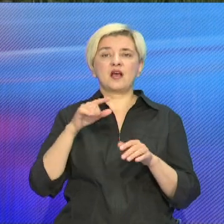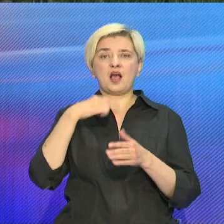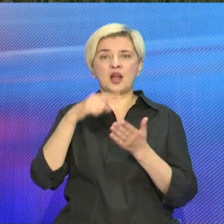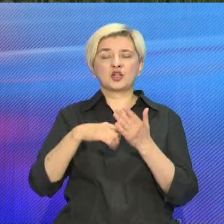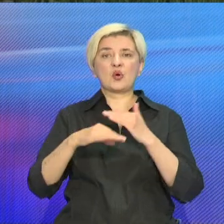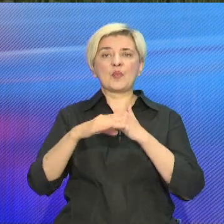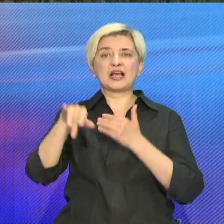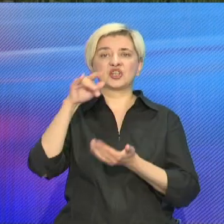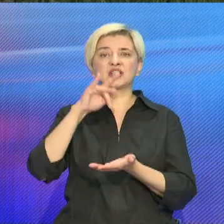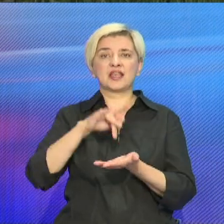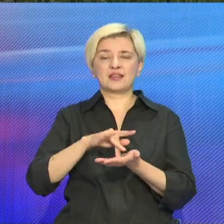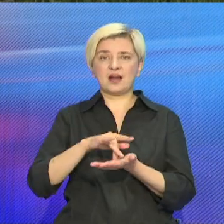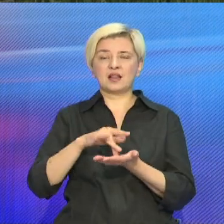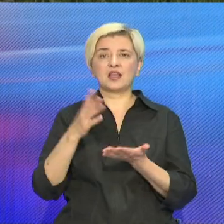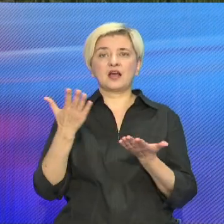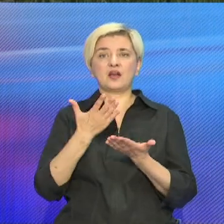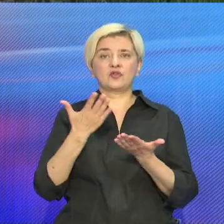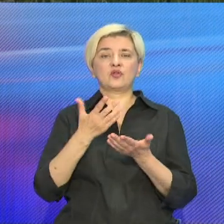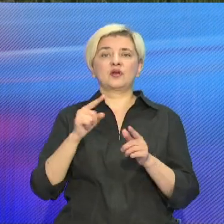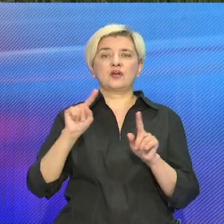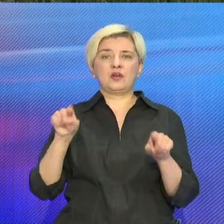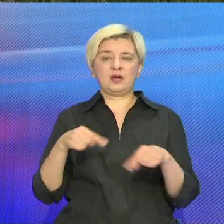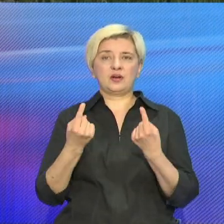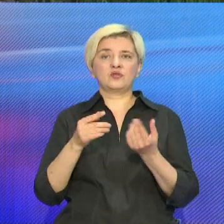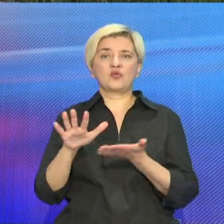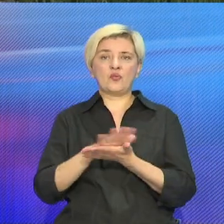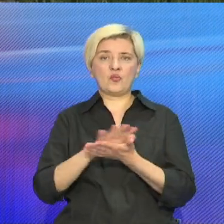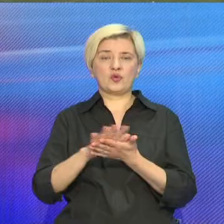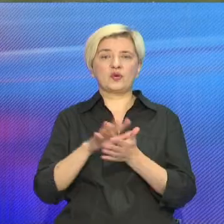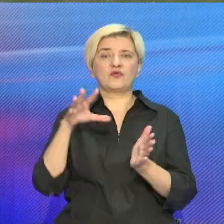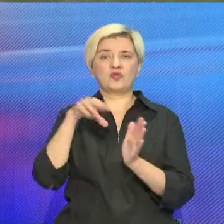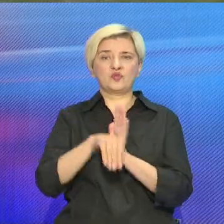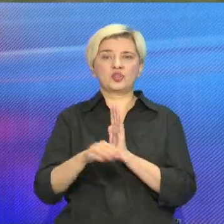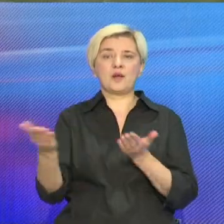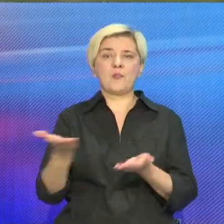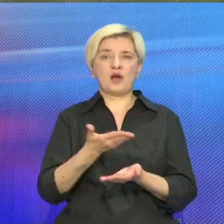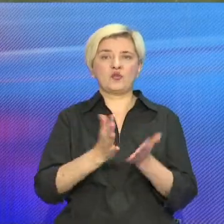добраўпарадканне якой прадугледжвае ў тым ліку пакос воднай расліннасці.